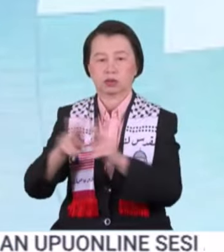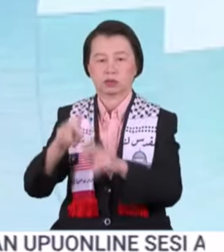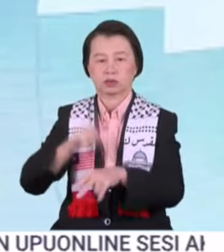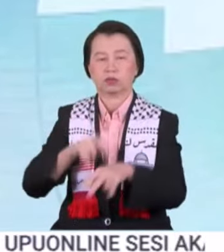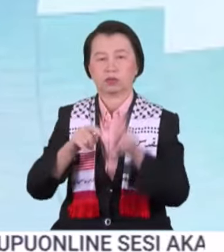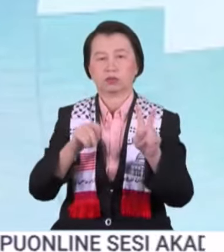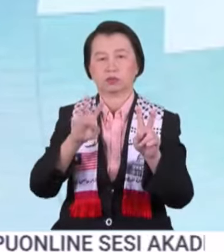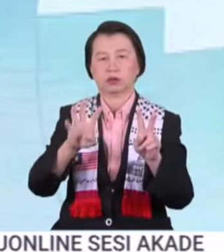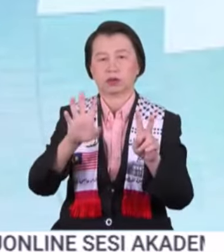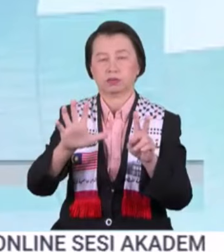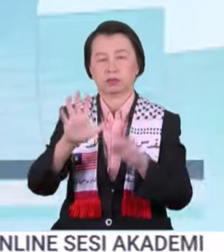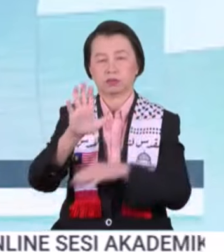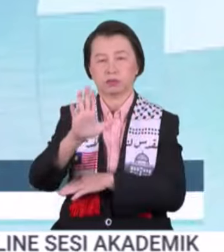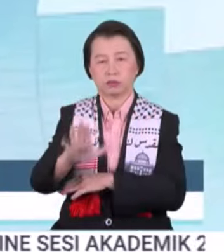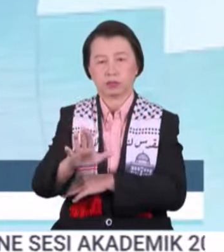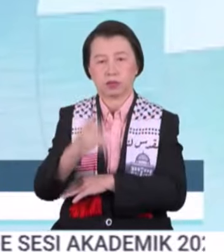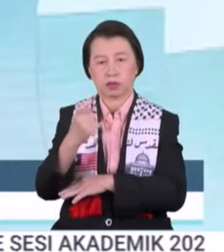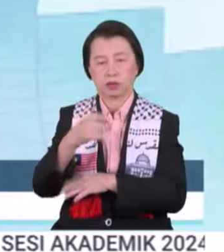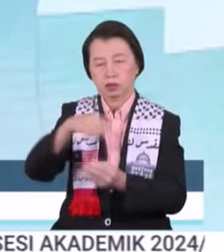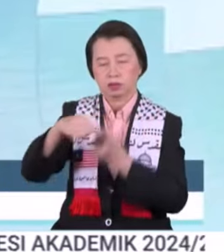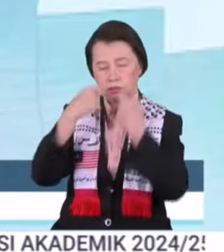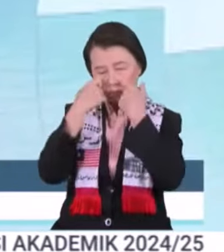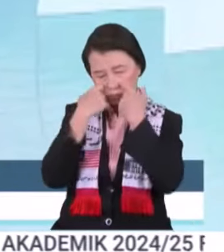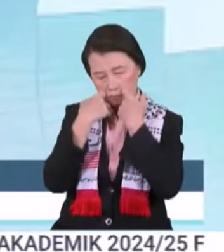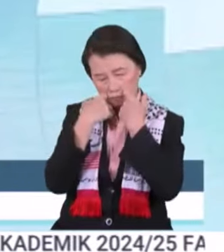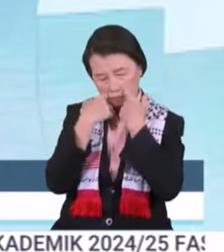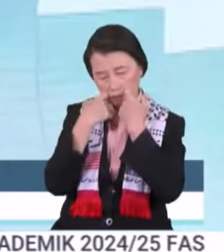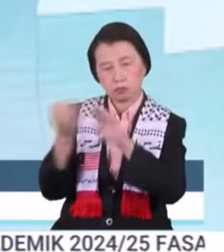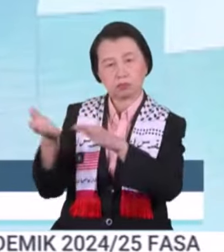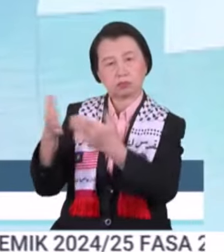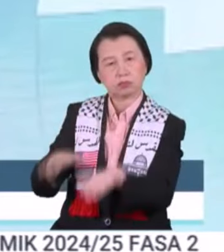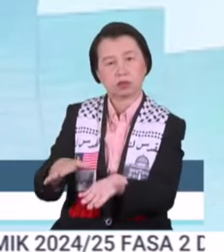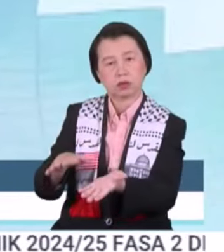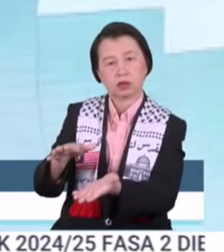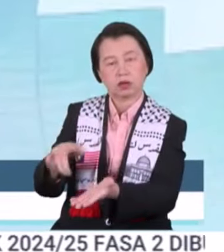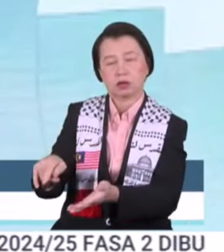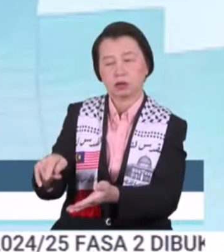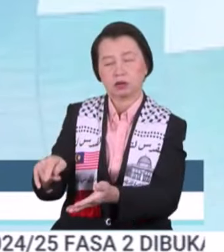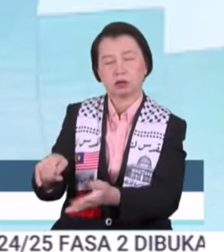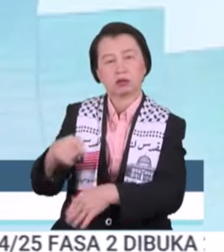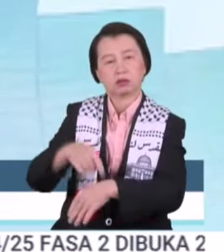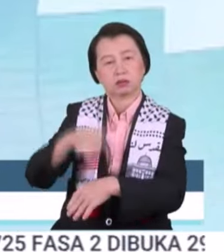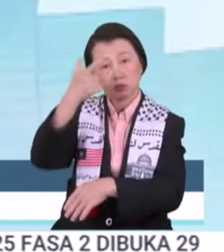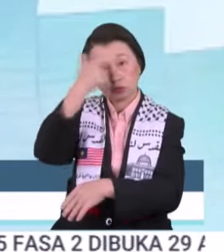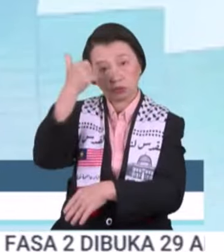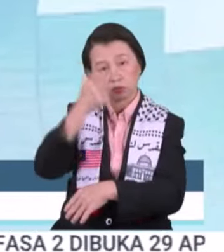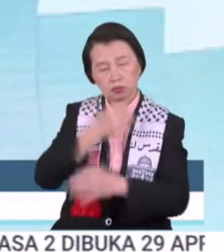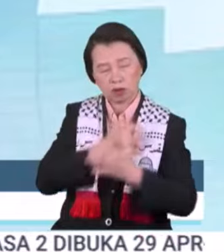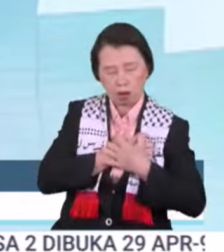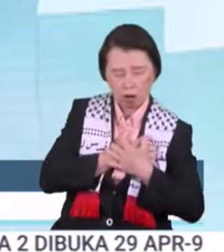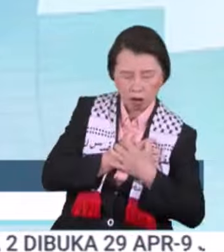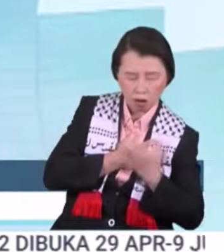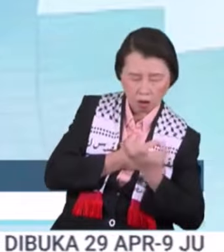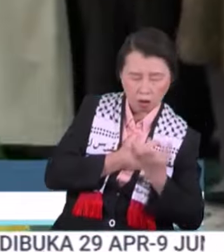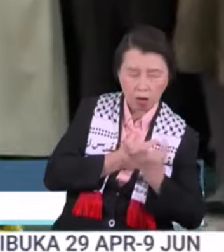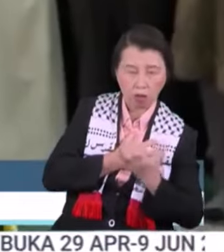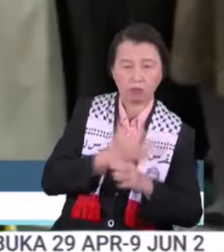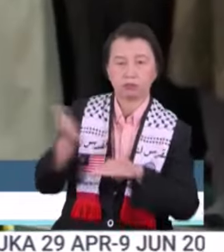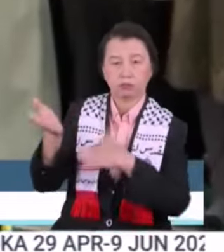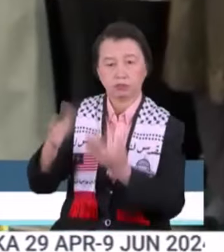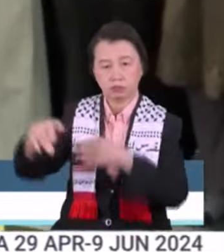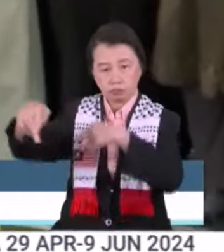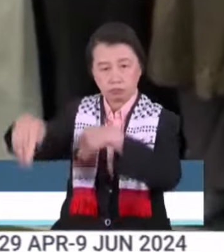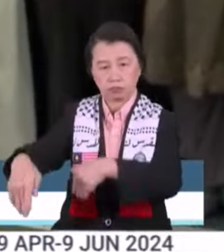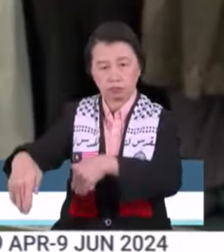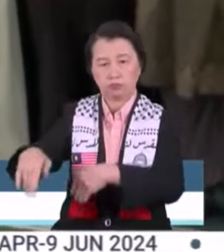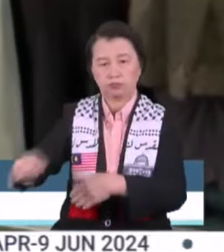pukul 2.45 petang tadi. Suasana hiba mengiringi pemergian Allahyarham yang meninggal dunia akibat serangan jantung. Pengebumian